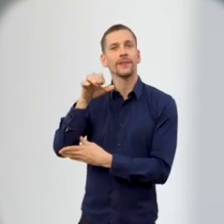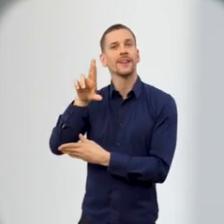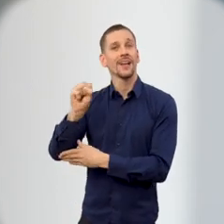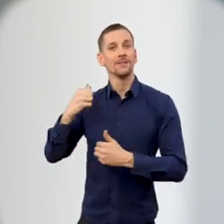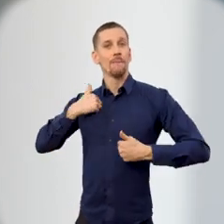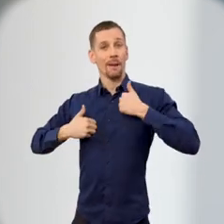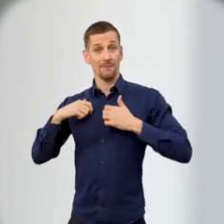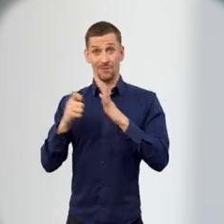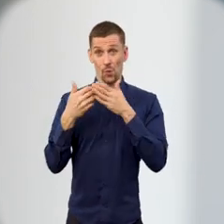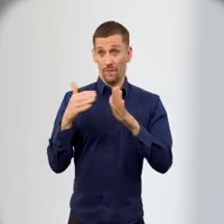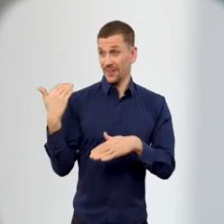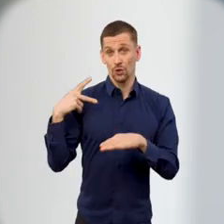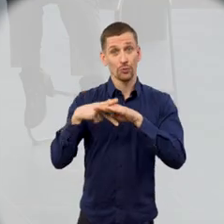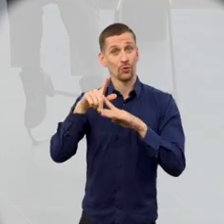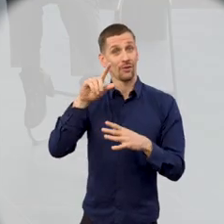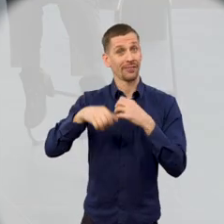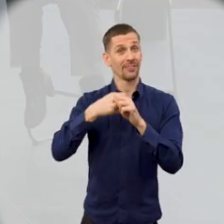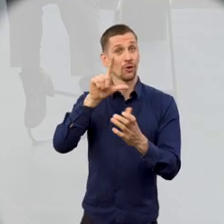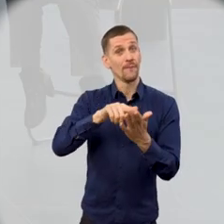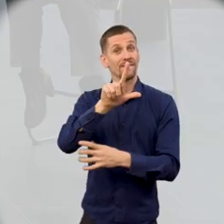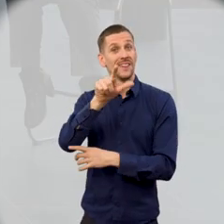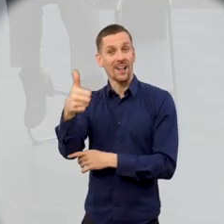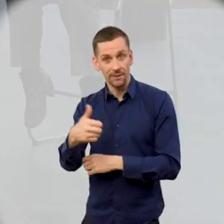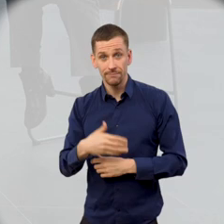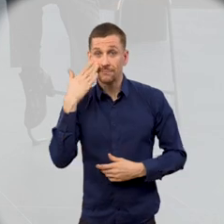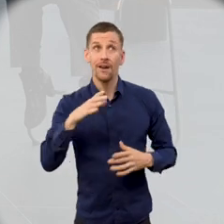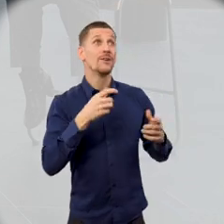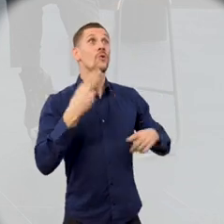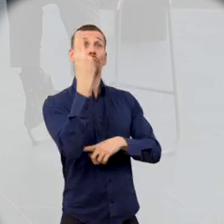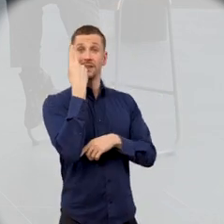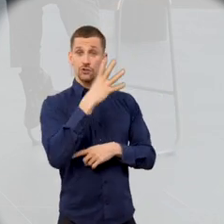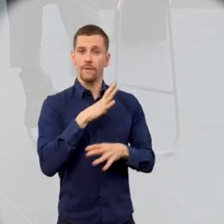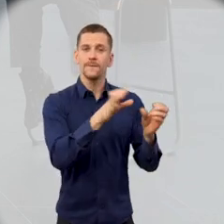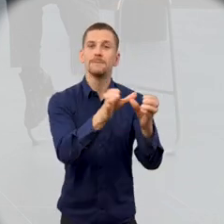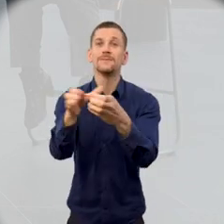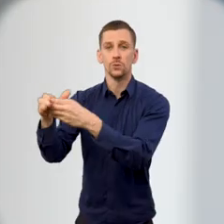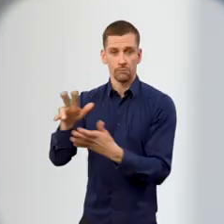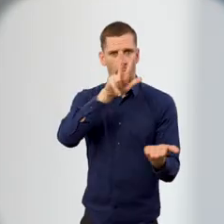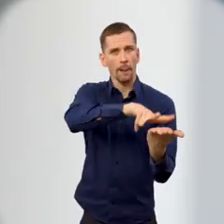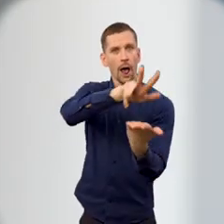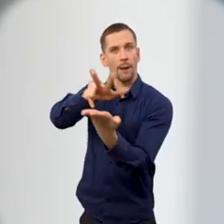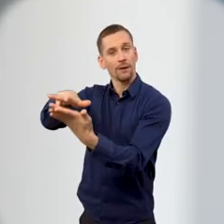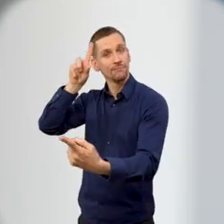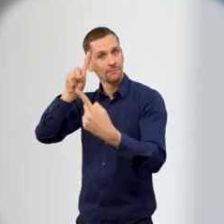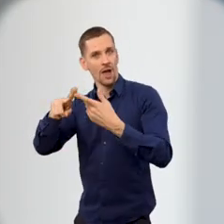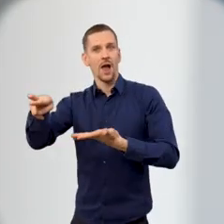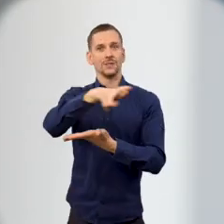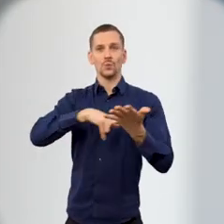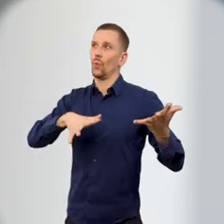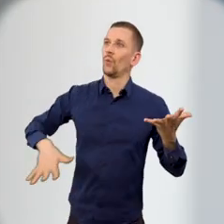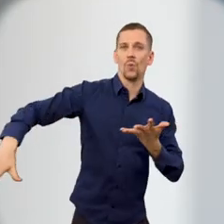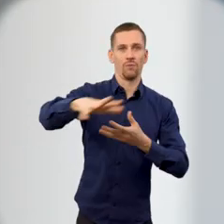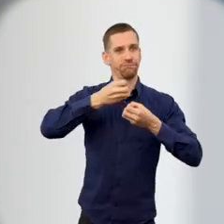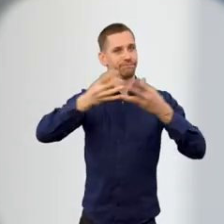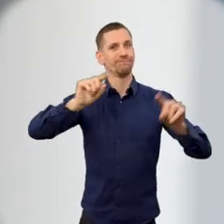d'année 2021, ici à Charbonnières-les-Bains, que par ailleurs ce campus labellise de très nombreuses autres formations sur le territoire de la